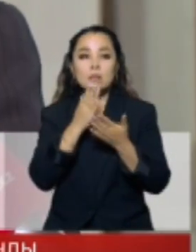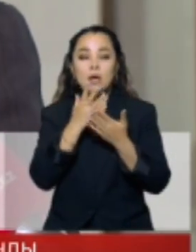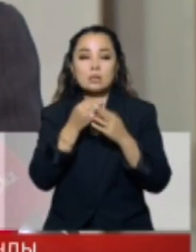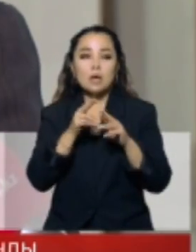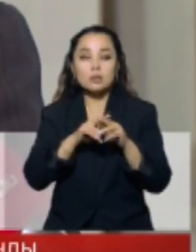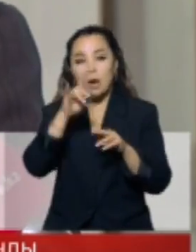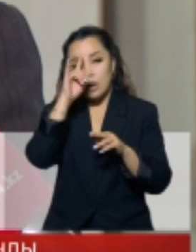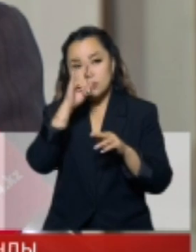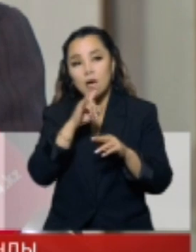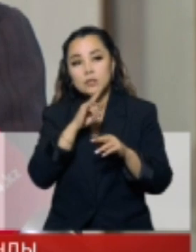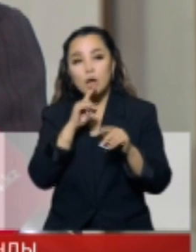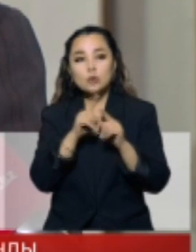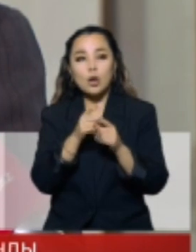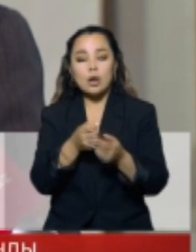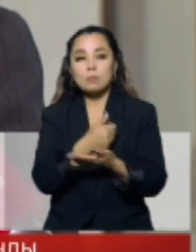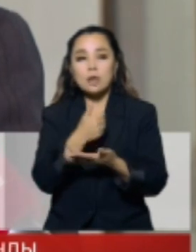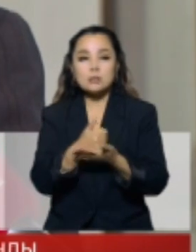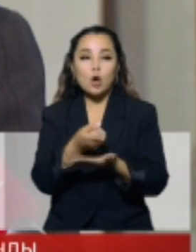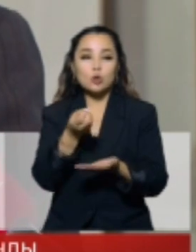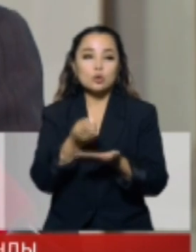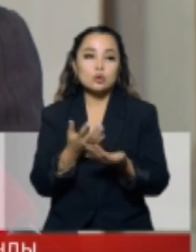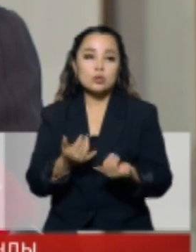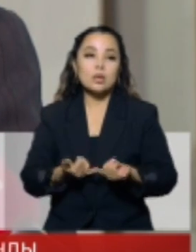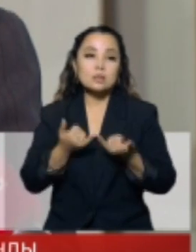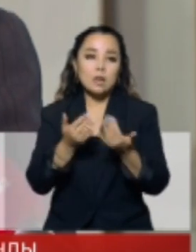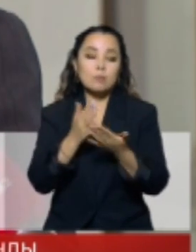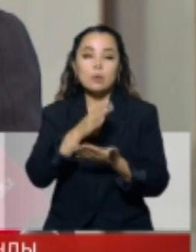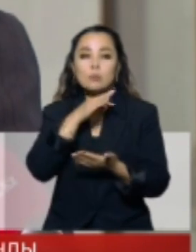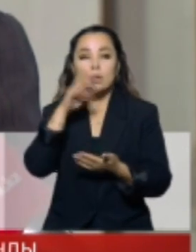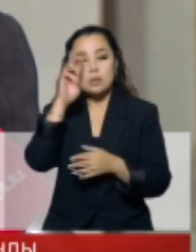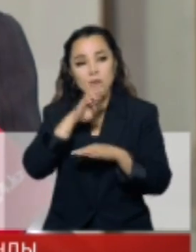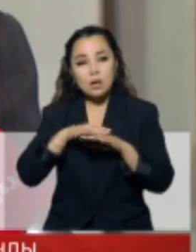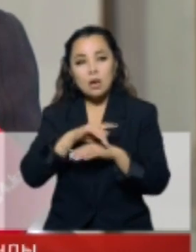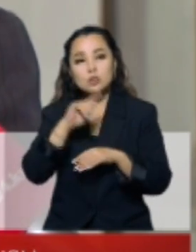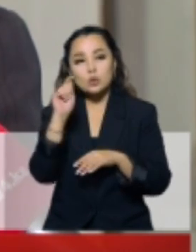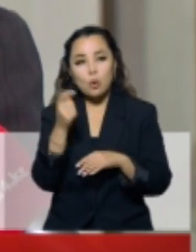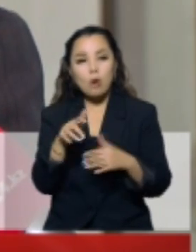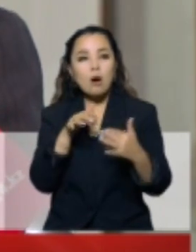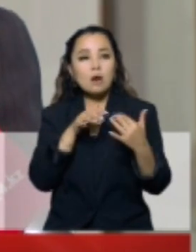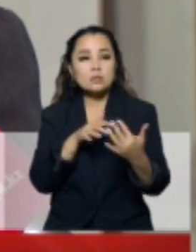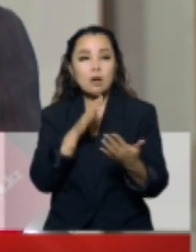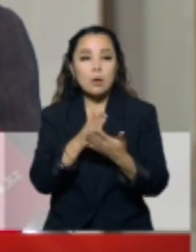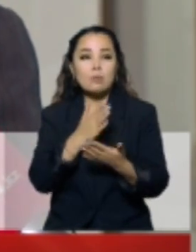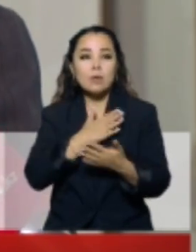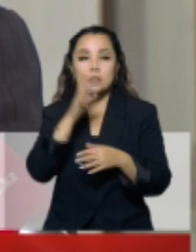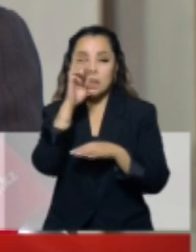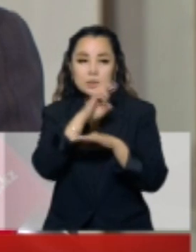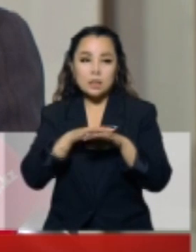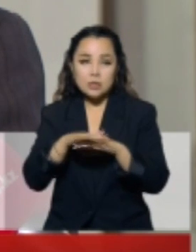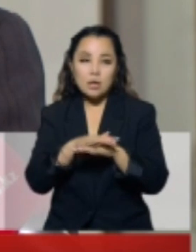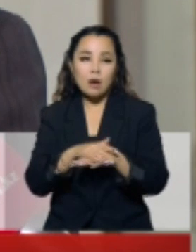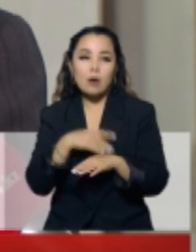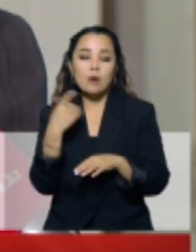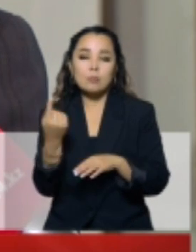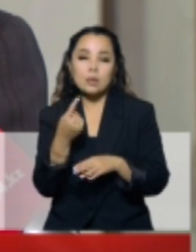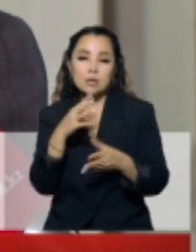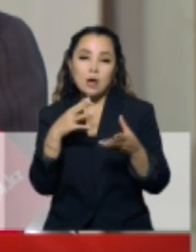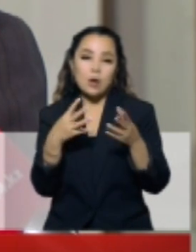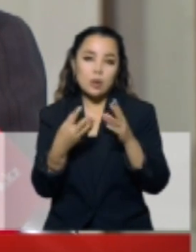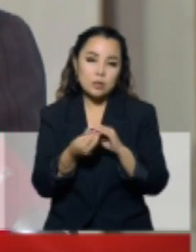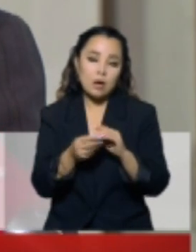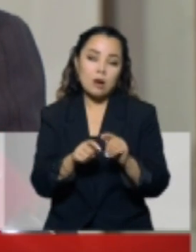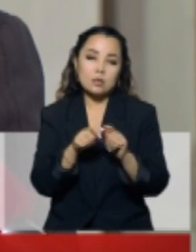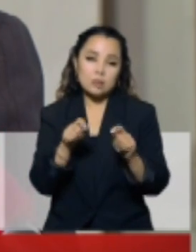мысалы қарап жатсақ, дүние жүзінде бір талай соғыс болып жатыр, қақтығыстар болып жатқан кезде біздің еліміз бір ең тыныш елдің